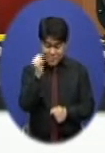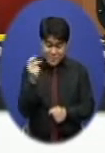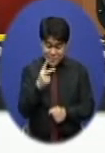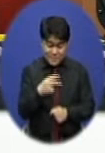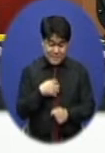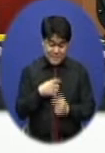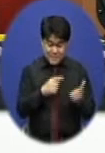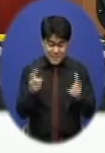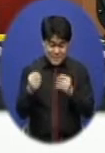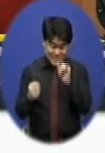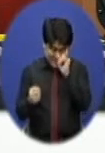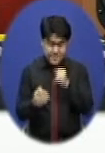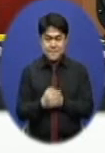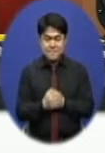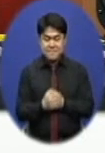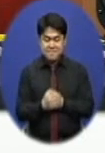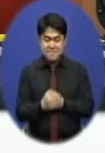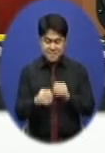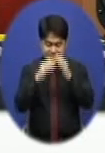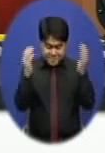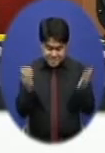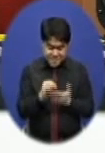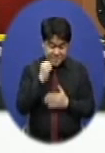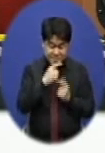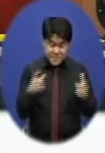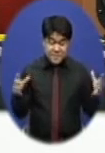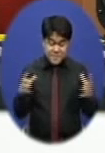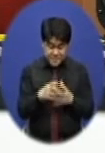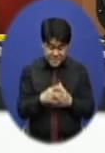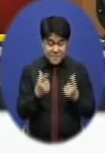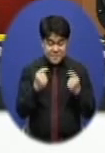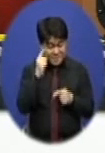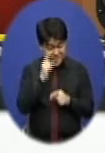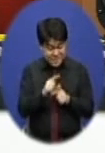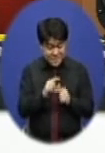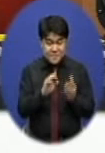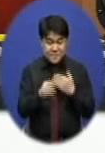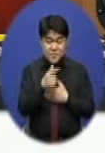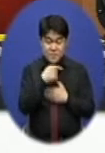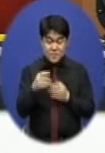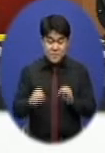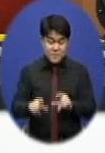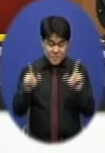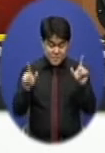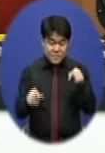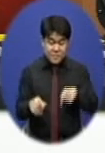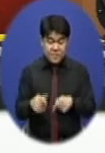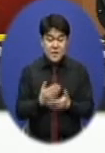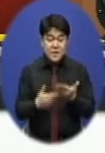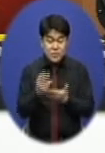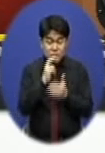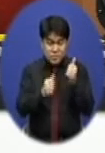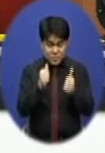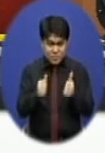곡절도 있습니다만은 네. 이런 모든 사연들을 함께 풀어보면서 네. 월요일부터 금요일까지 저희 나눔 노래자랑이